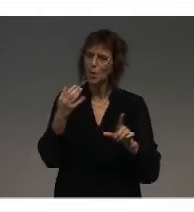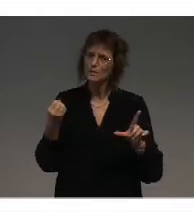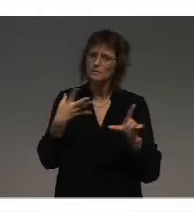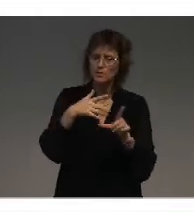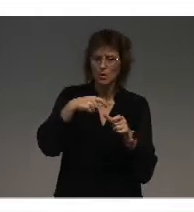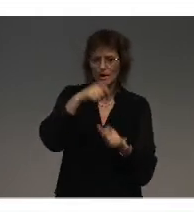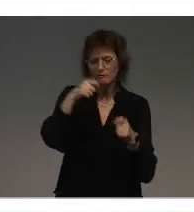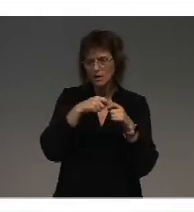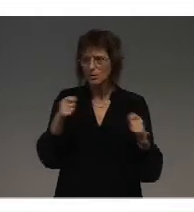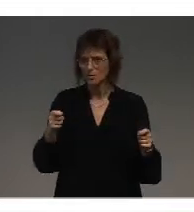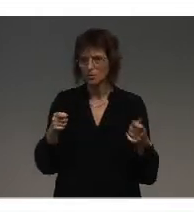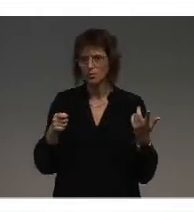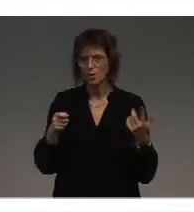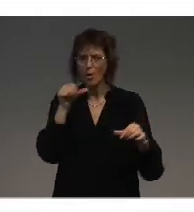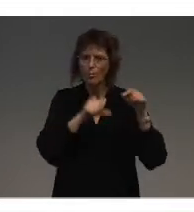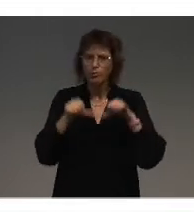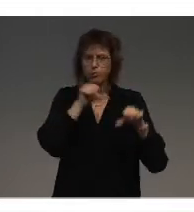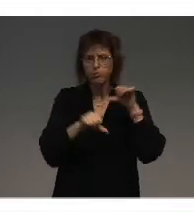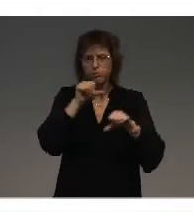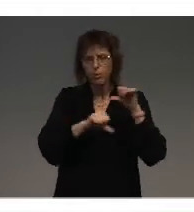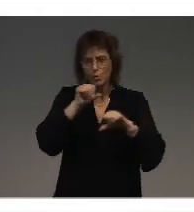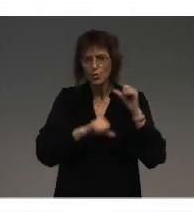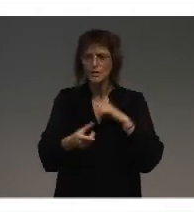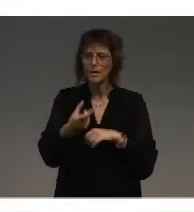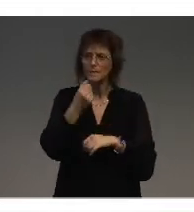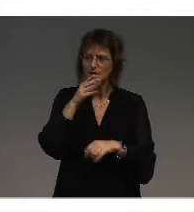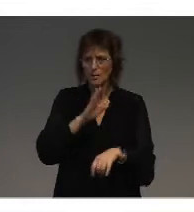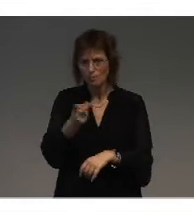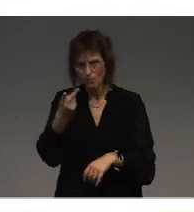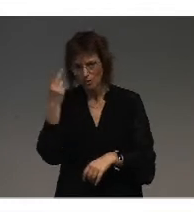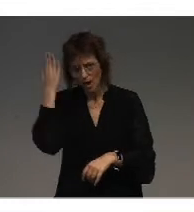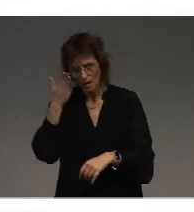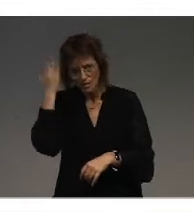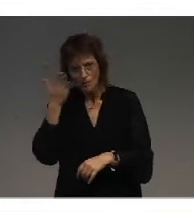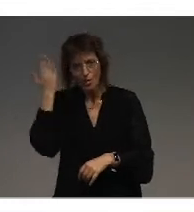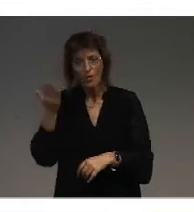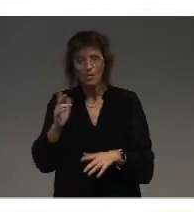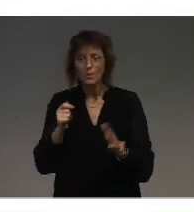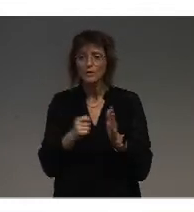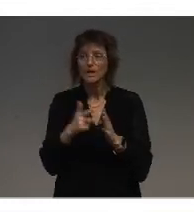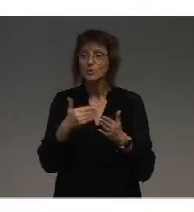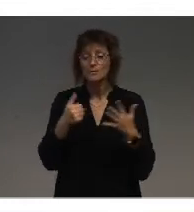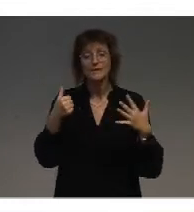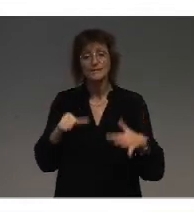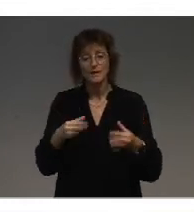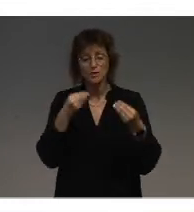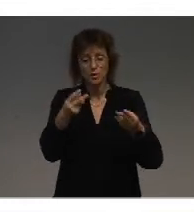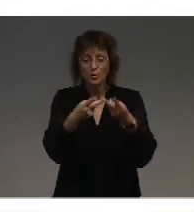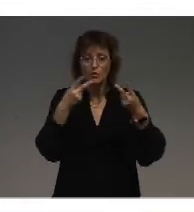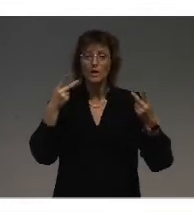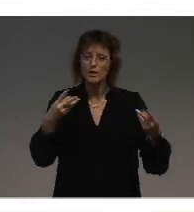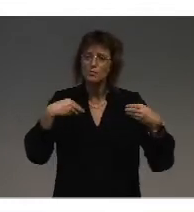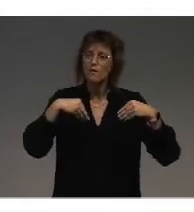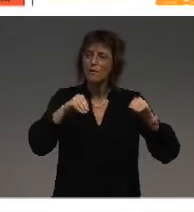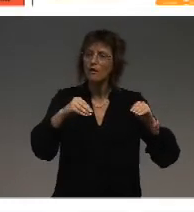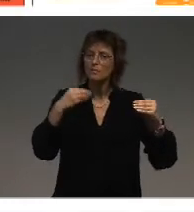sécurité, donc des phytosanitaires, des produits biocides, des médicaments vétérinaires. Et on délivre depuis 2016 les autorisations de mise sur le marché pour